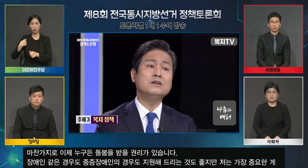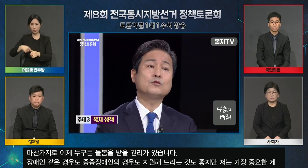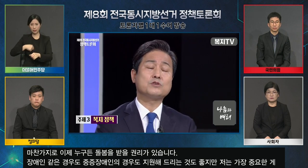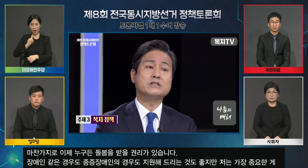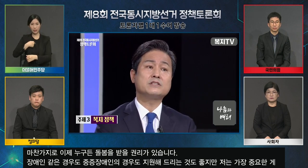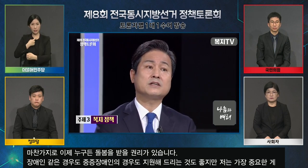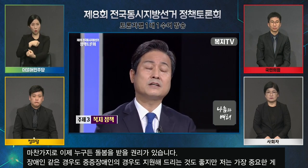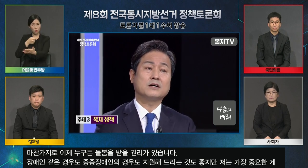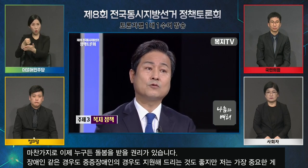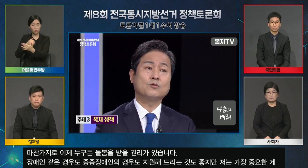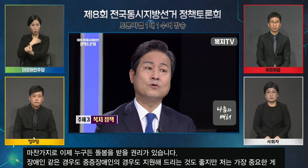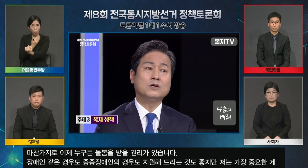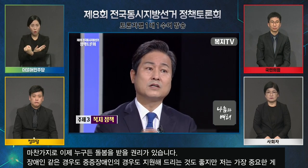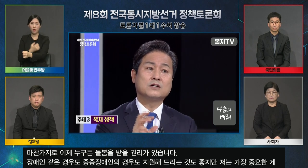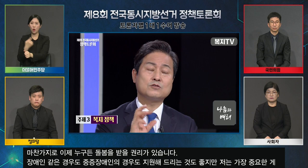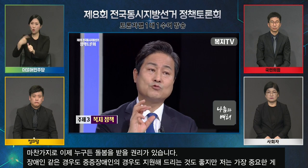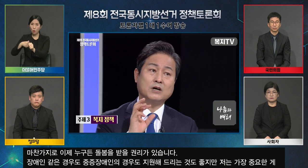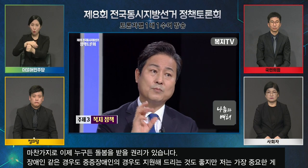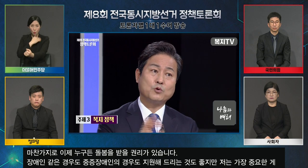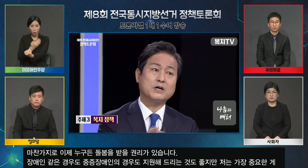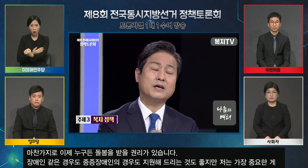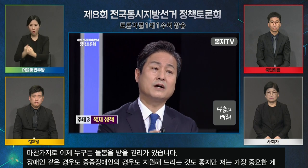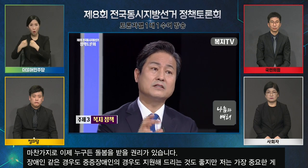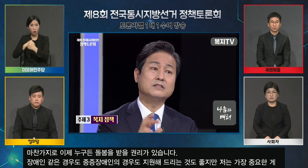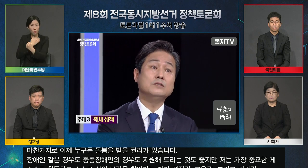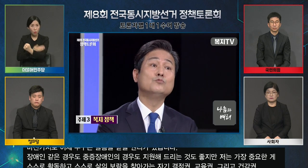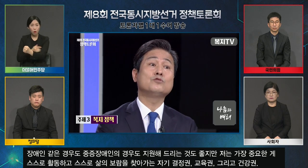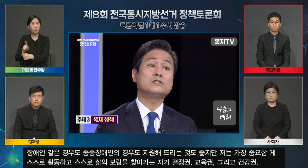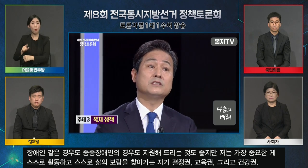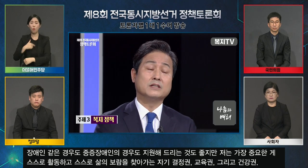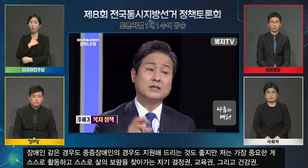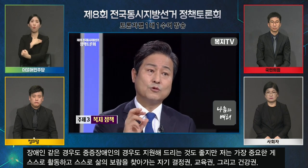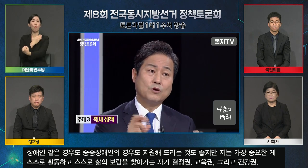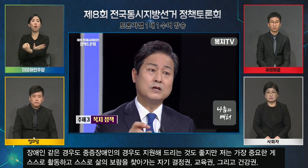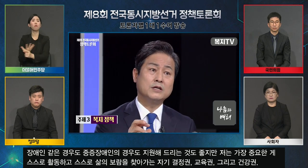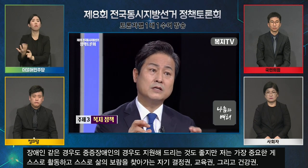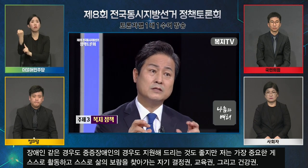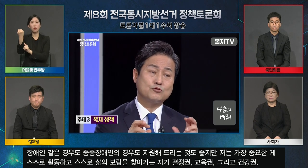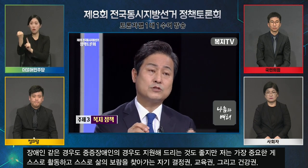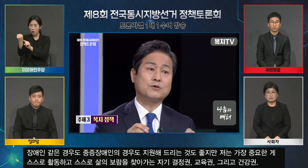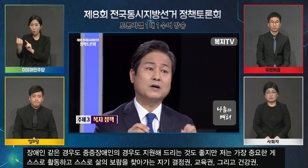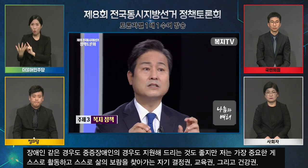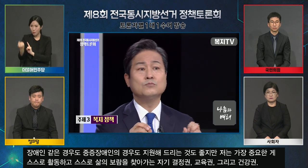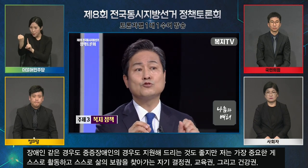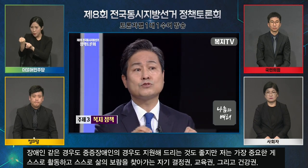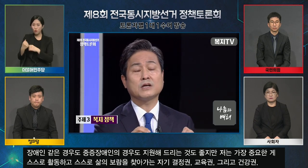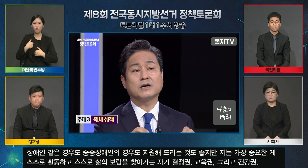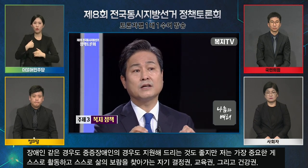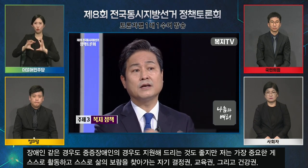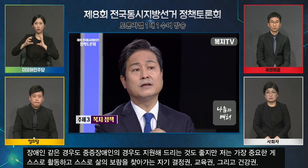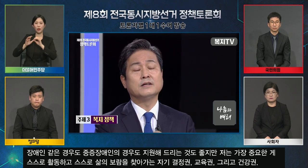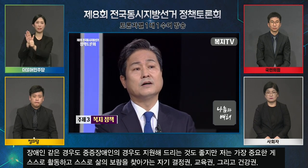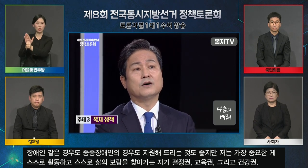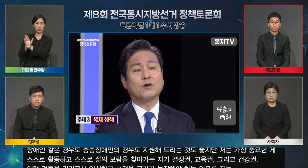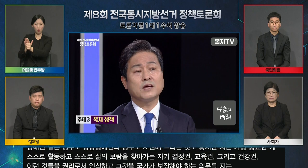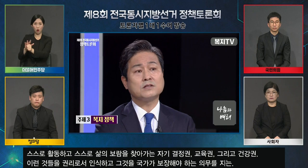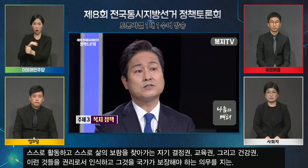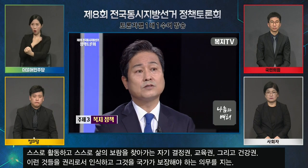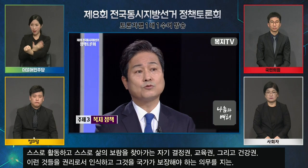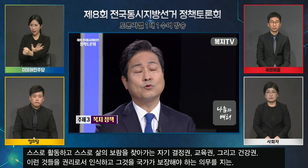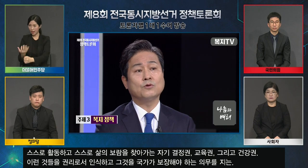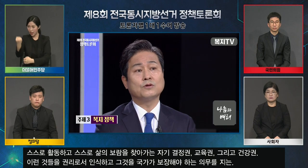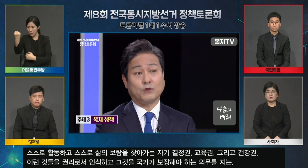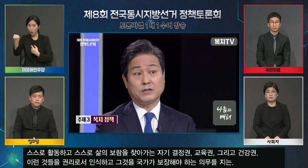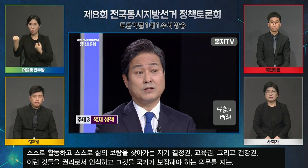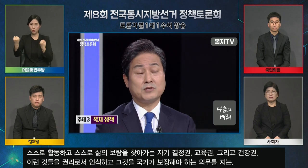것들을 권리로서 인식하고, 그것을 국가가 보장해야 하는 의무를 지는 권리주체와 의무주체 간의 관계